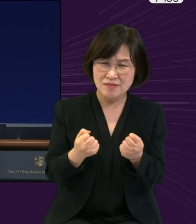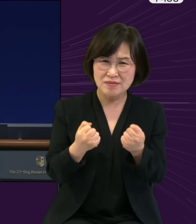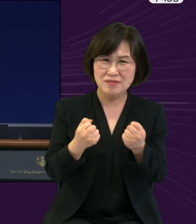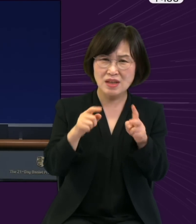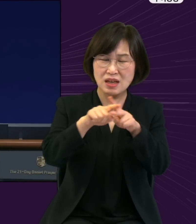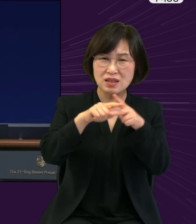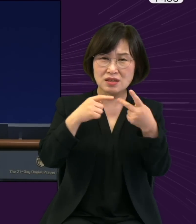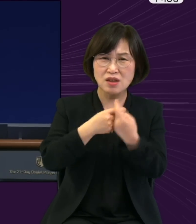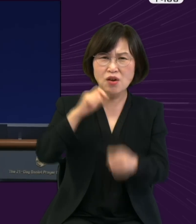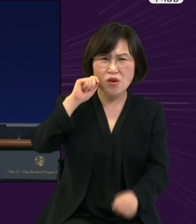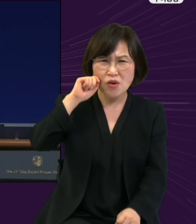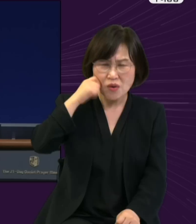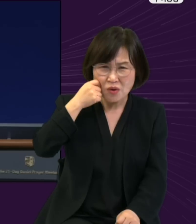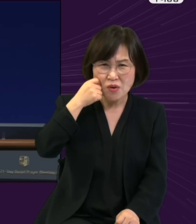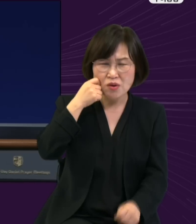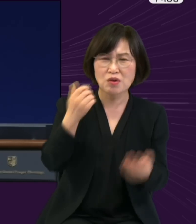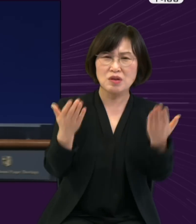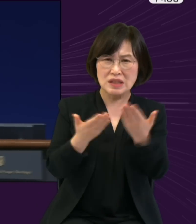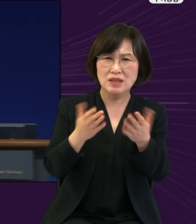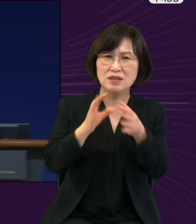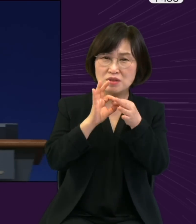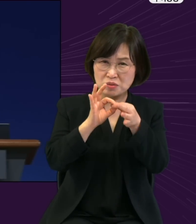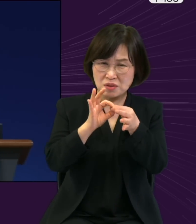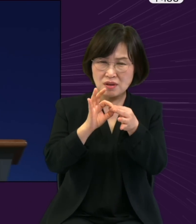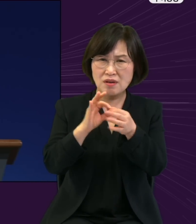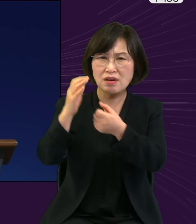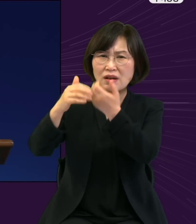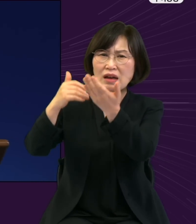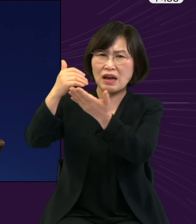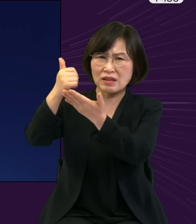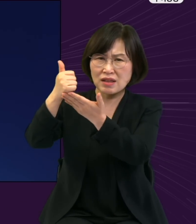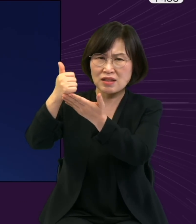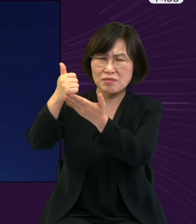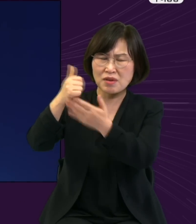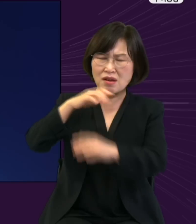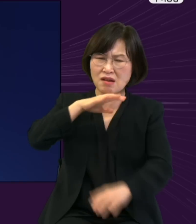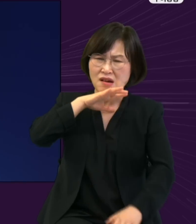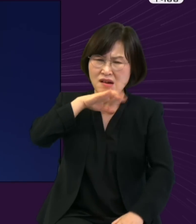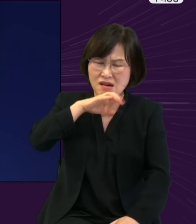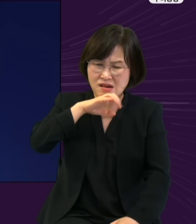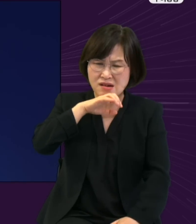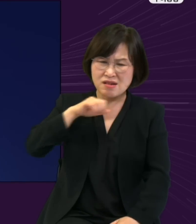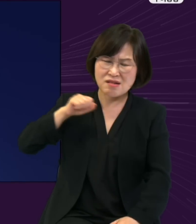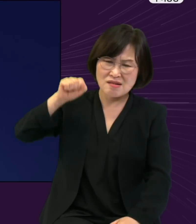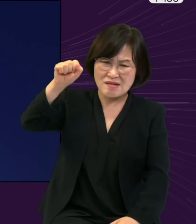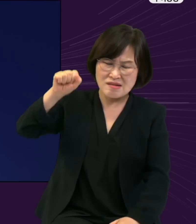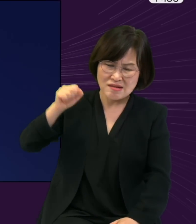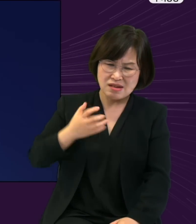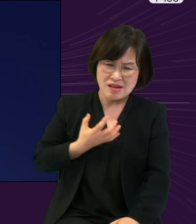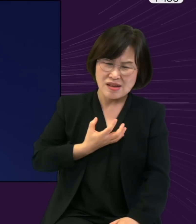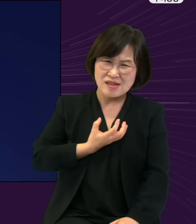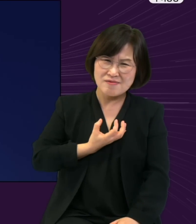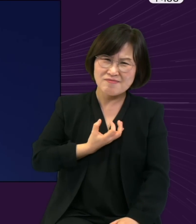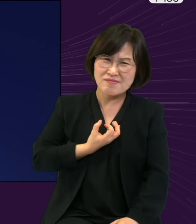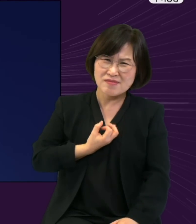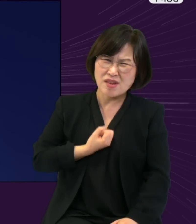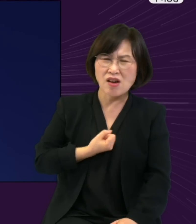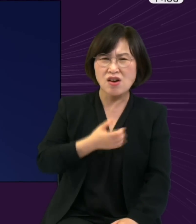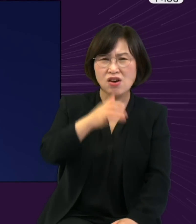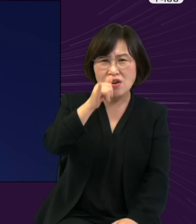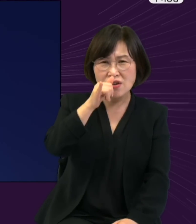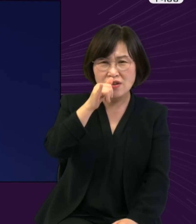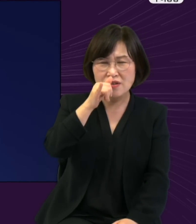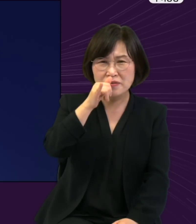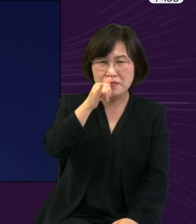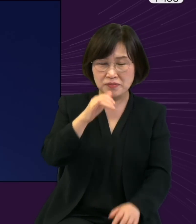없는 일 때문에 하나님을 향한 불평과 원망의 응어리가 우리 안에 있습니다. 오늘 이 밤에